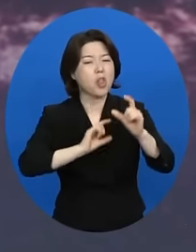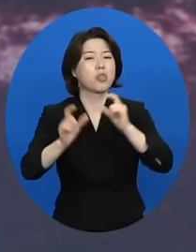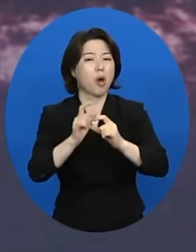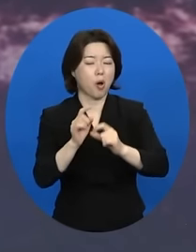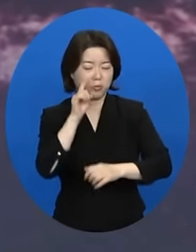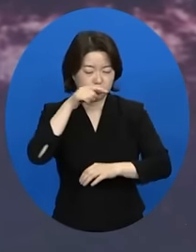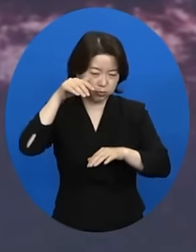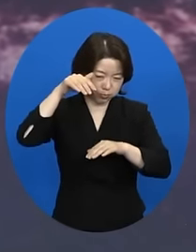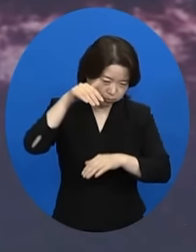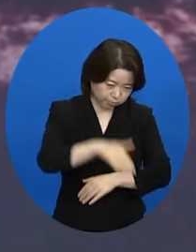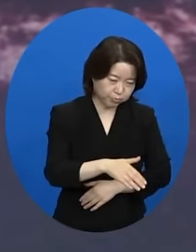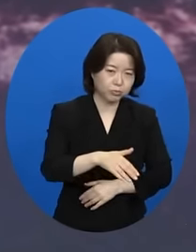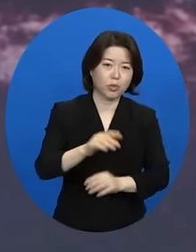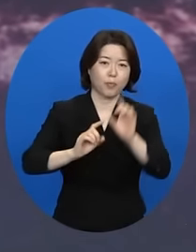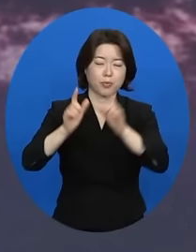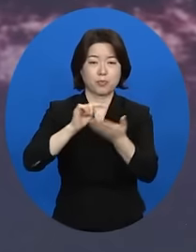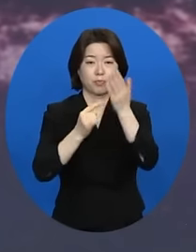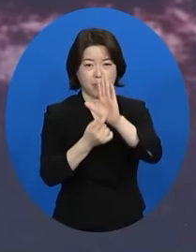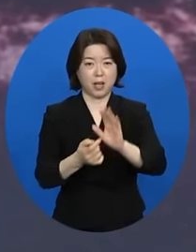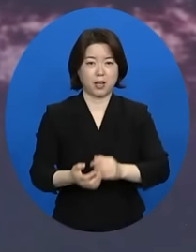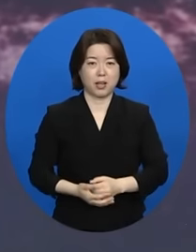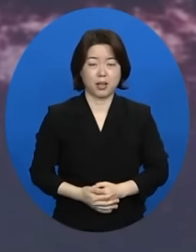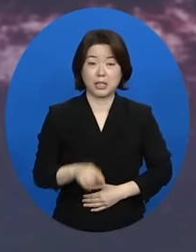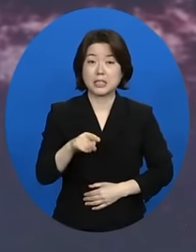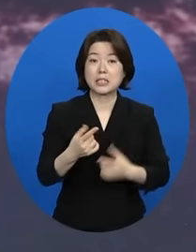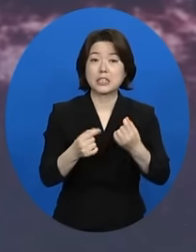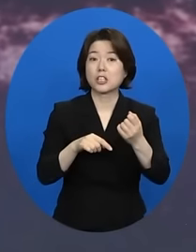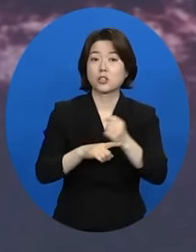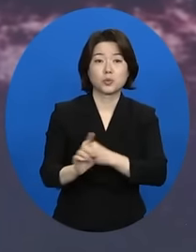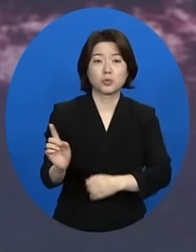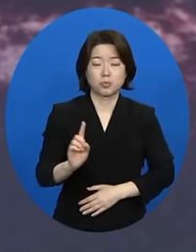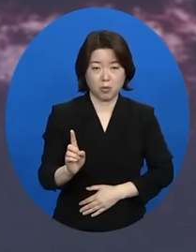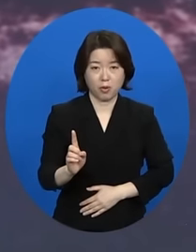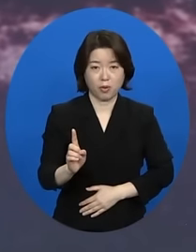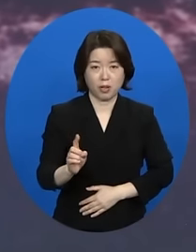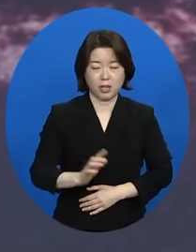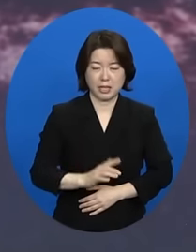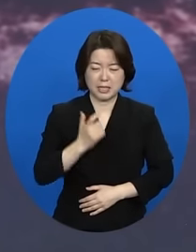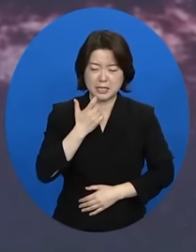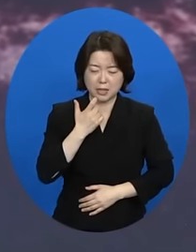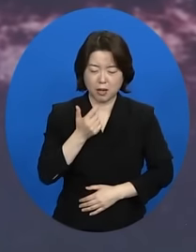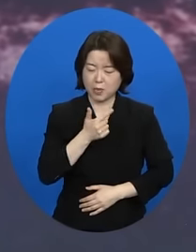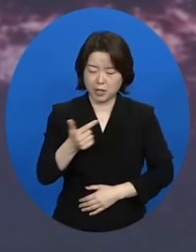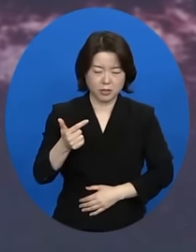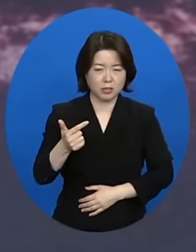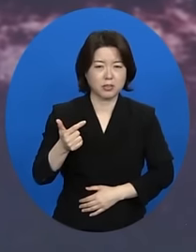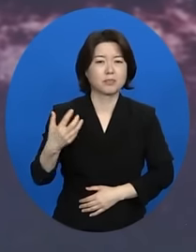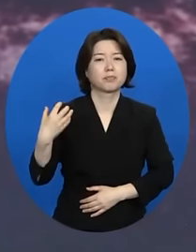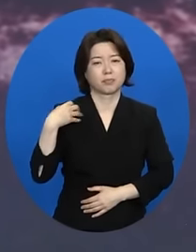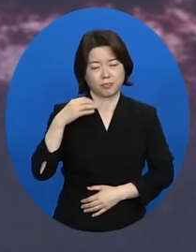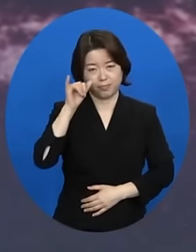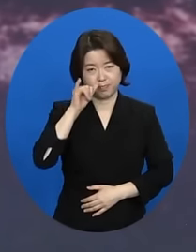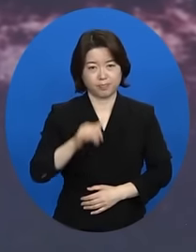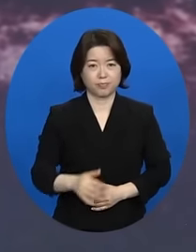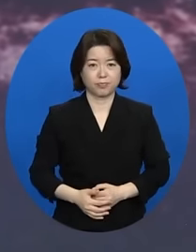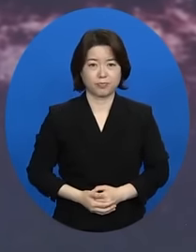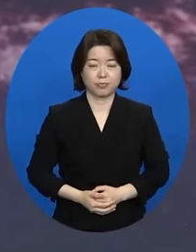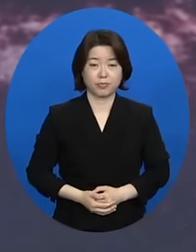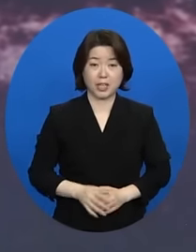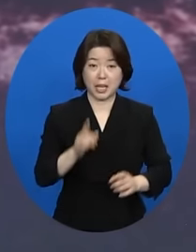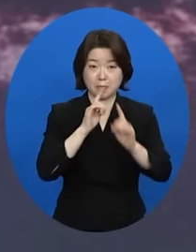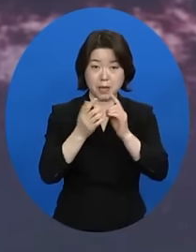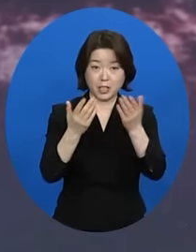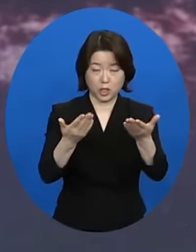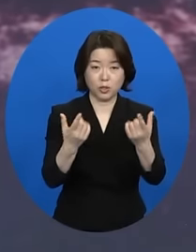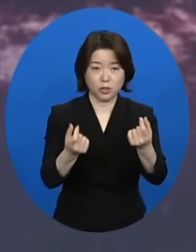타락한 모습을 보여주고 있는 거예요. 이렇게 된 이유에는 야곱에게 큰 책임이 있습니다. 자, 말씀드린